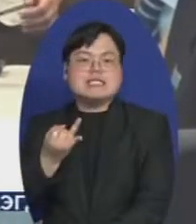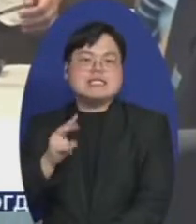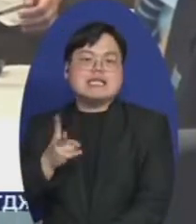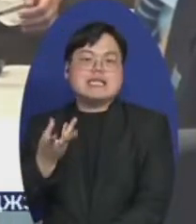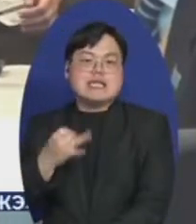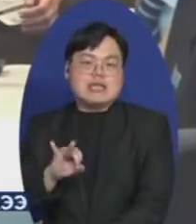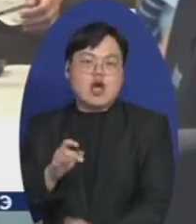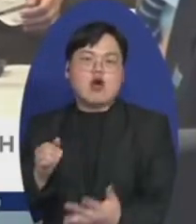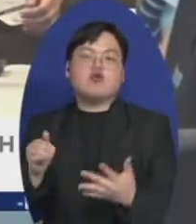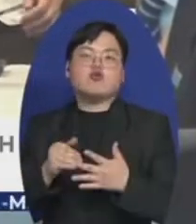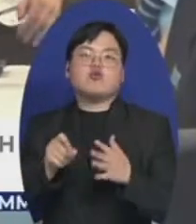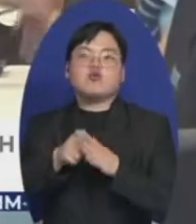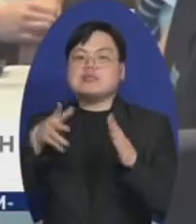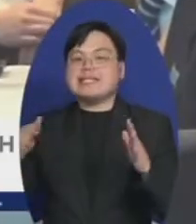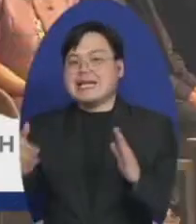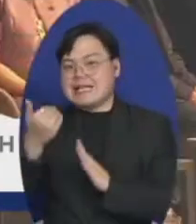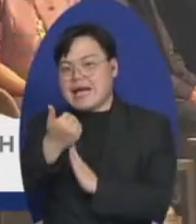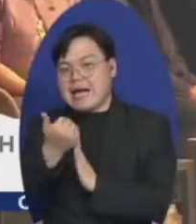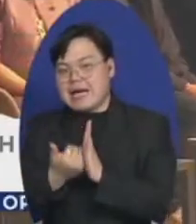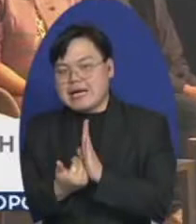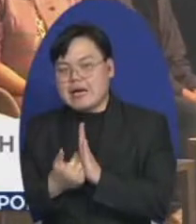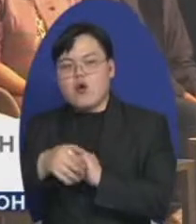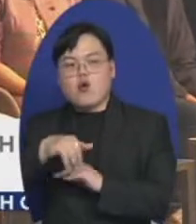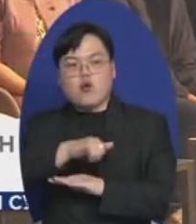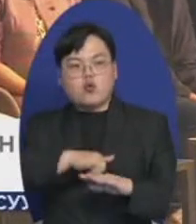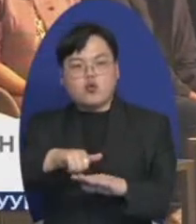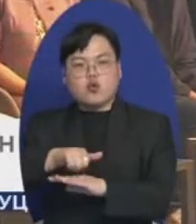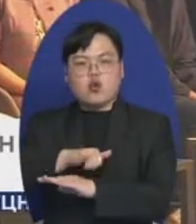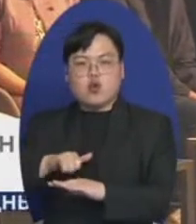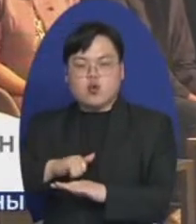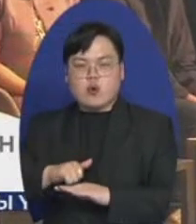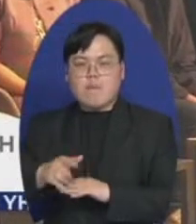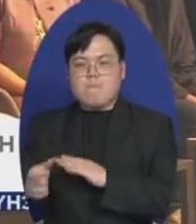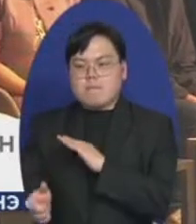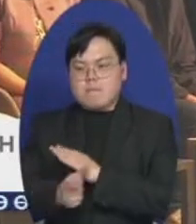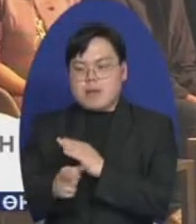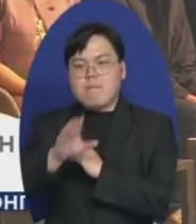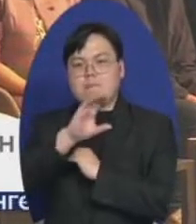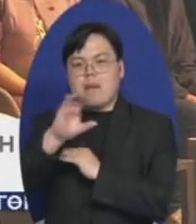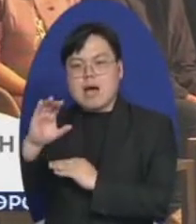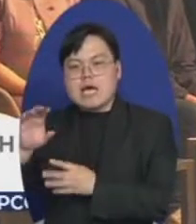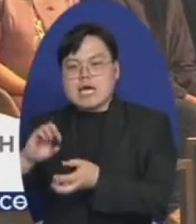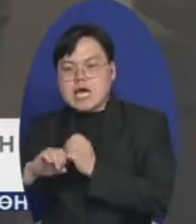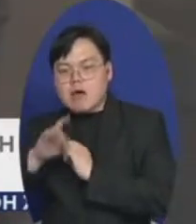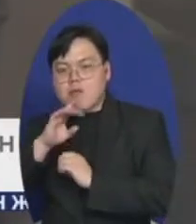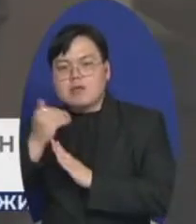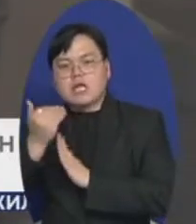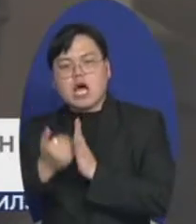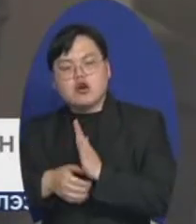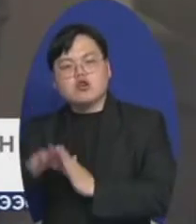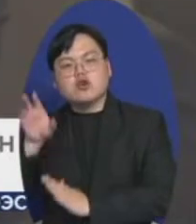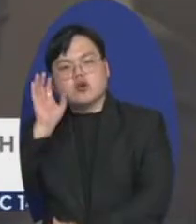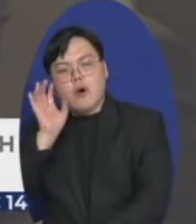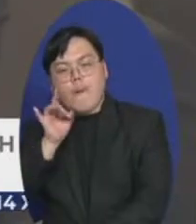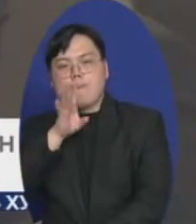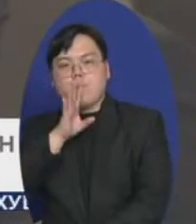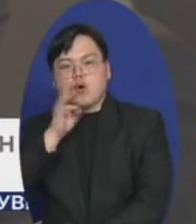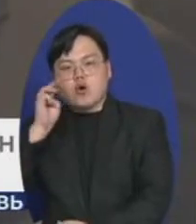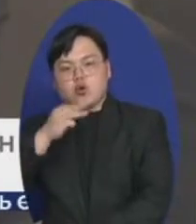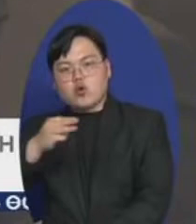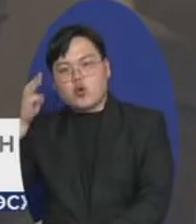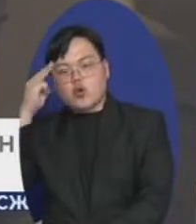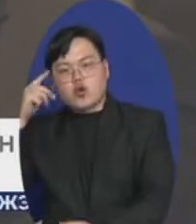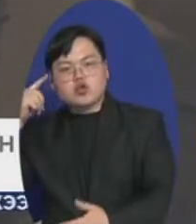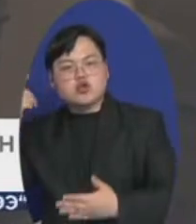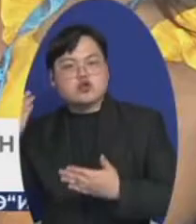дунд хугацааны тайлан салбар хуралдаанд улс орнуудын орн нутгийн болон мэрэгжлийн байгууллагуудын хийж хэрэгжүүлж байгаа ажлыг сонсох, за туршлага судлах